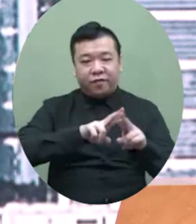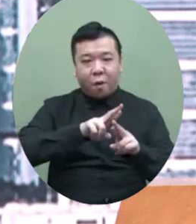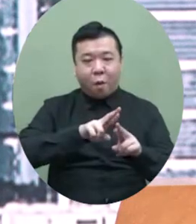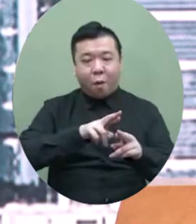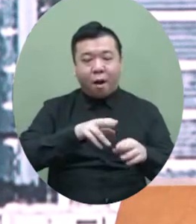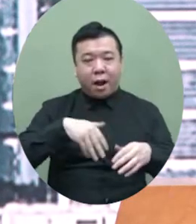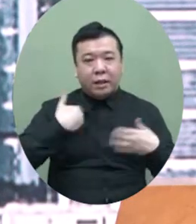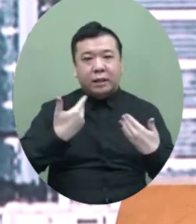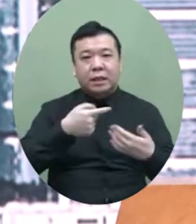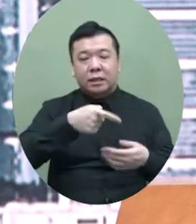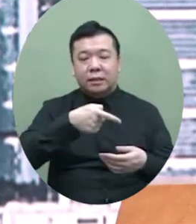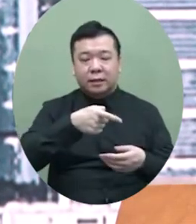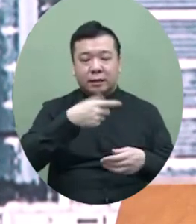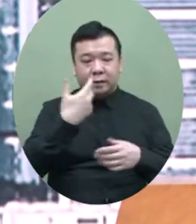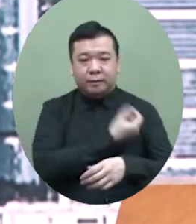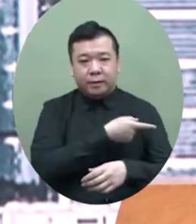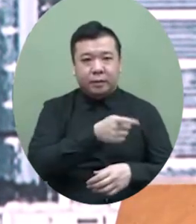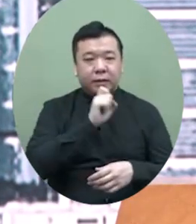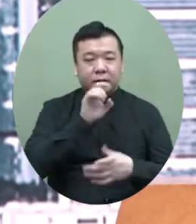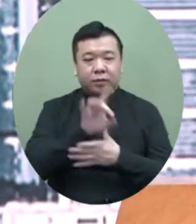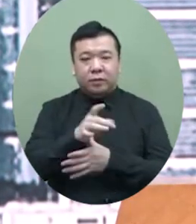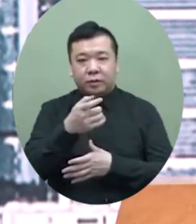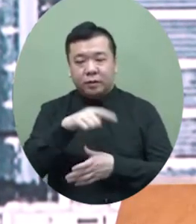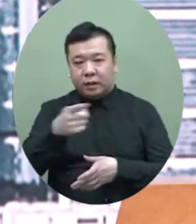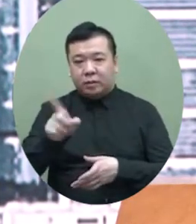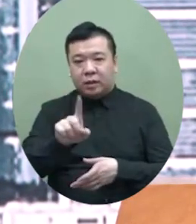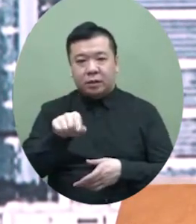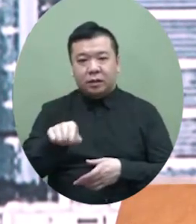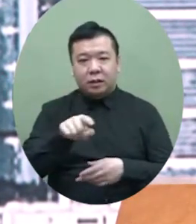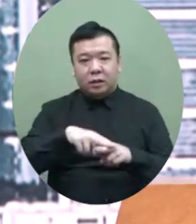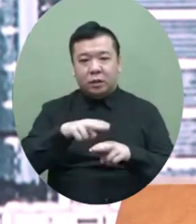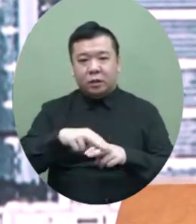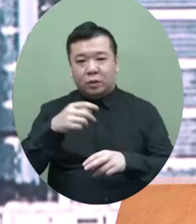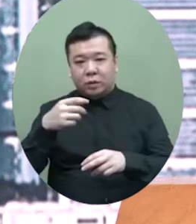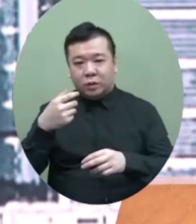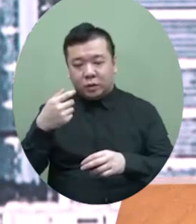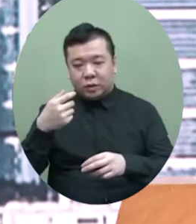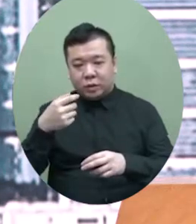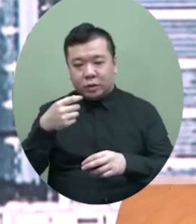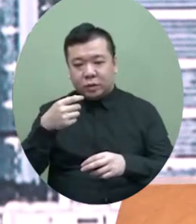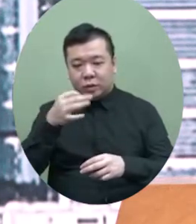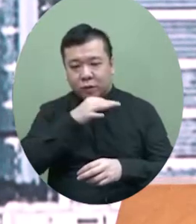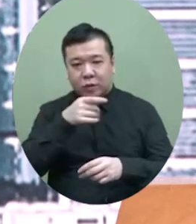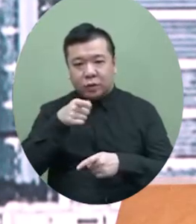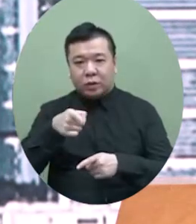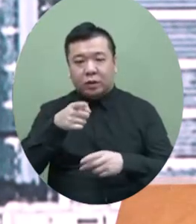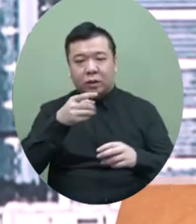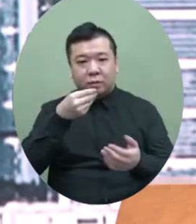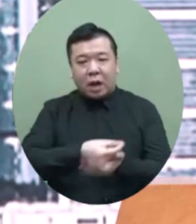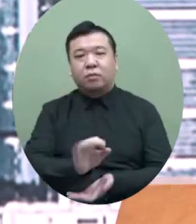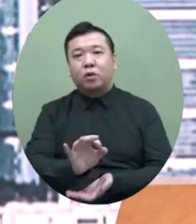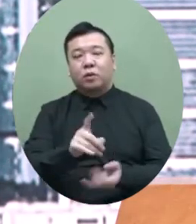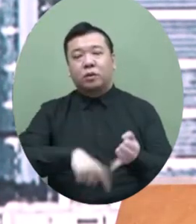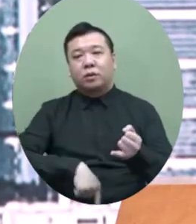苗啦，另一個咧就係我哋早前都有去探討過，但係咧結果係冇買到或者買唔到嘅國藥啦